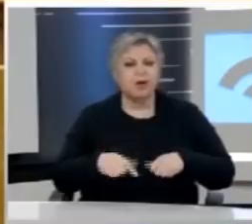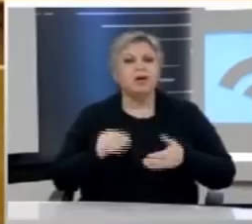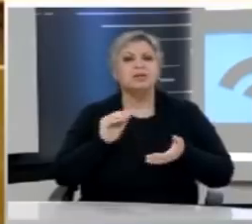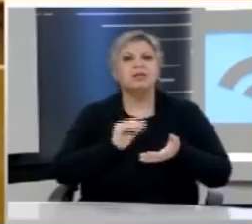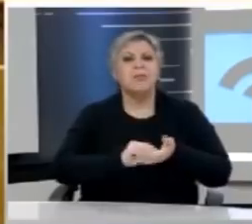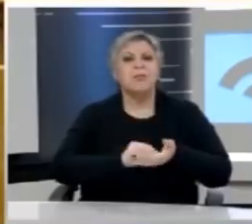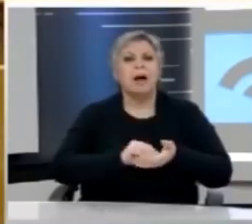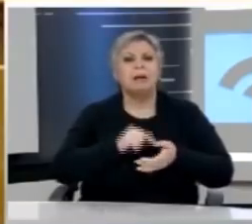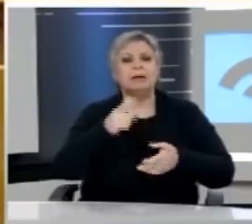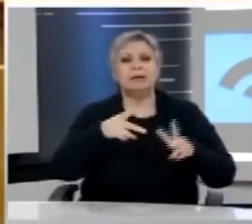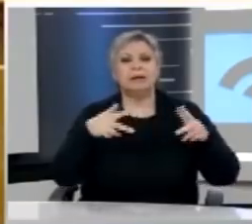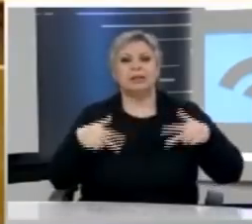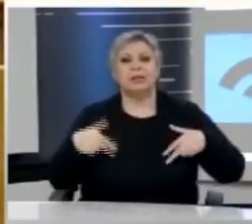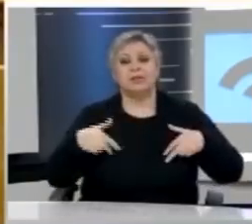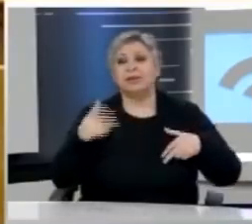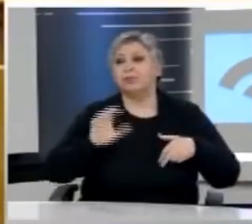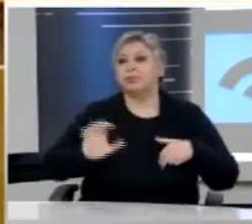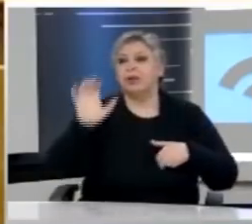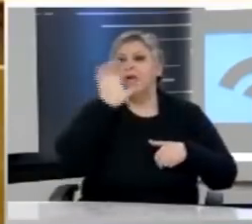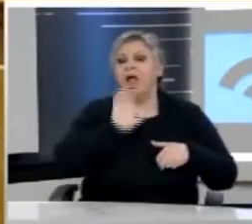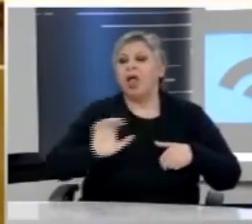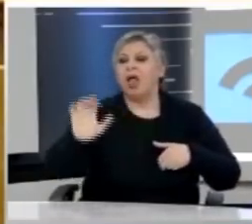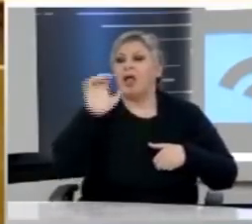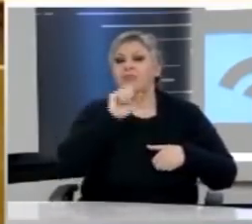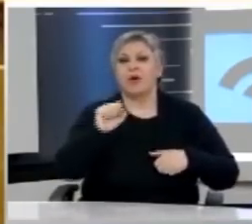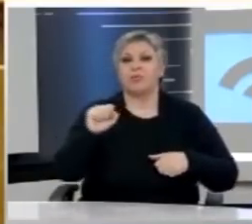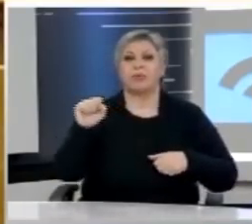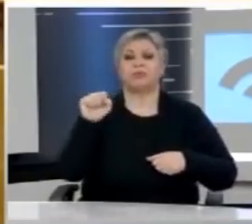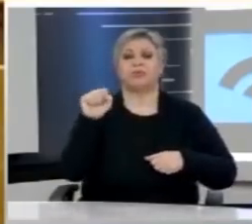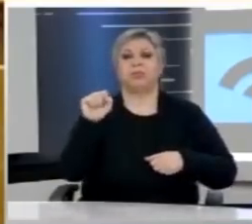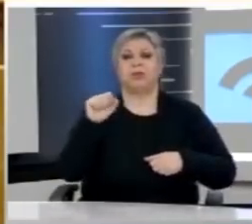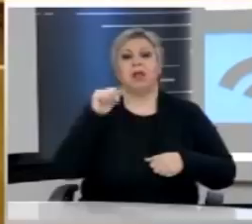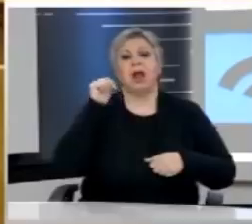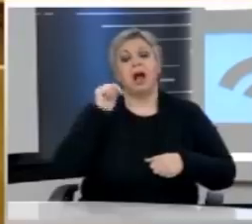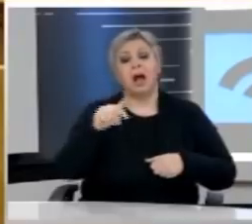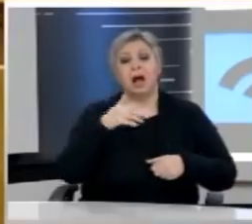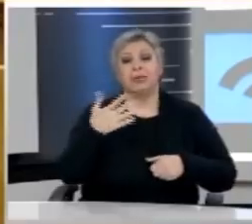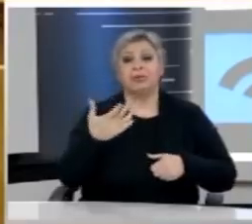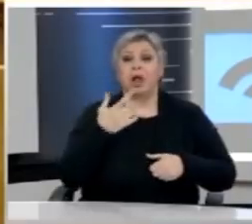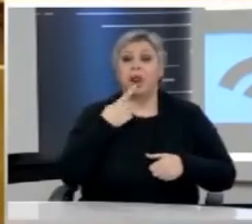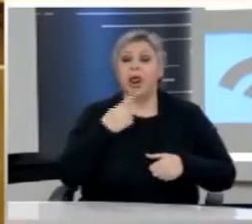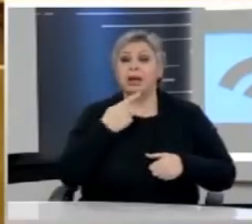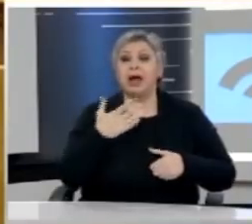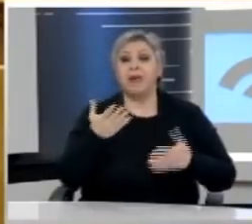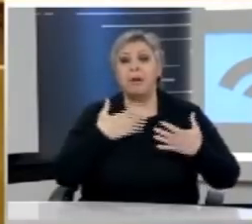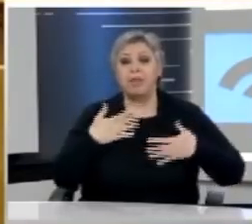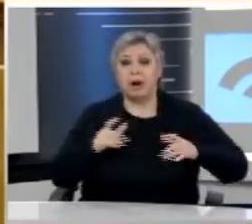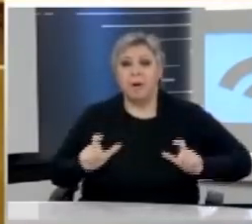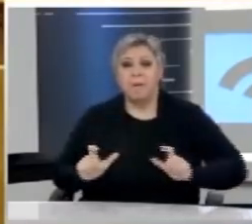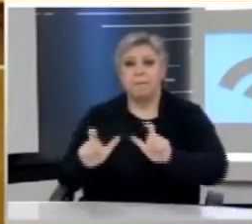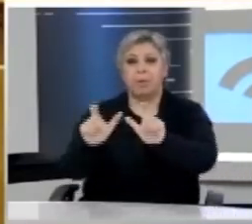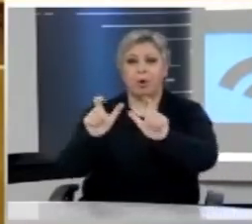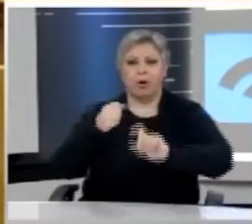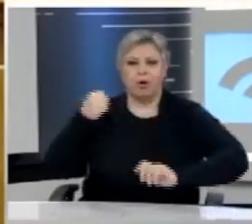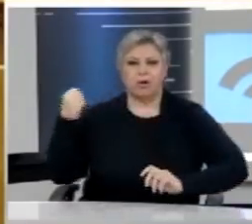Ευρωπαϊκή Σοσιαλδημοκρατία για να φράξουμε δήθεν το δρόμο στην άκρα δεξιά, κρύβοντας την